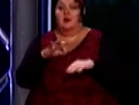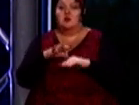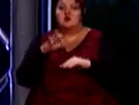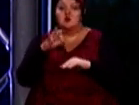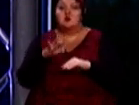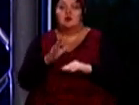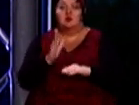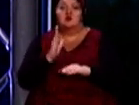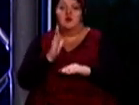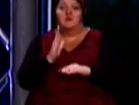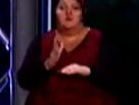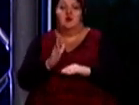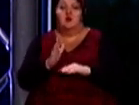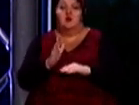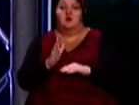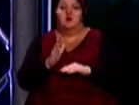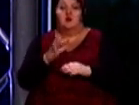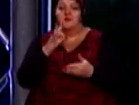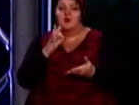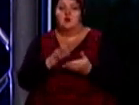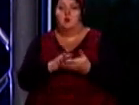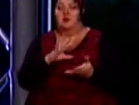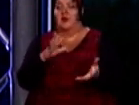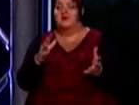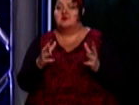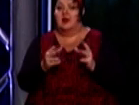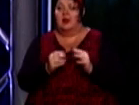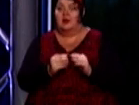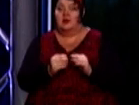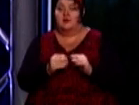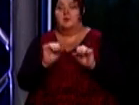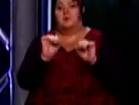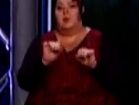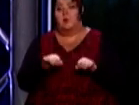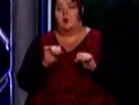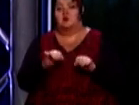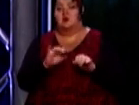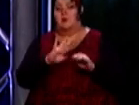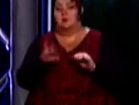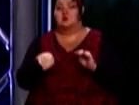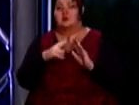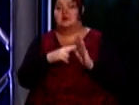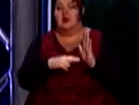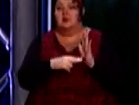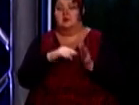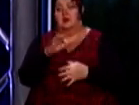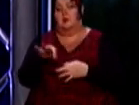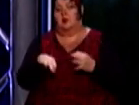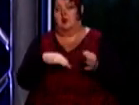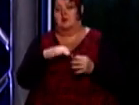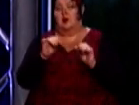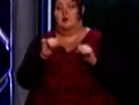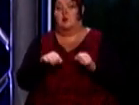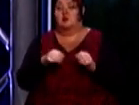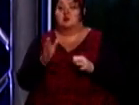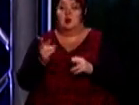в царині відповідальності взагалі. Можна позбутися сертифіката проєктного, можна позбутися